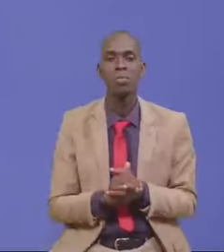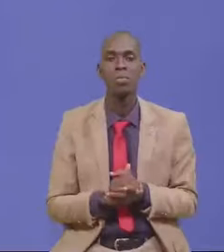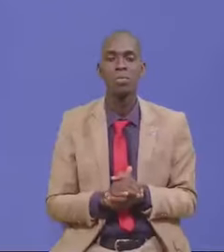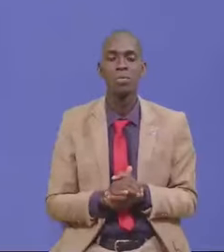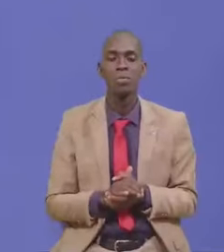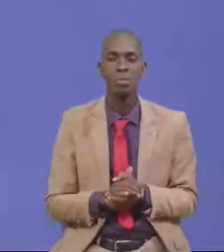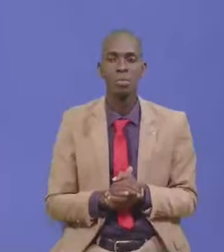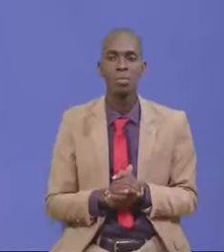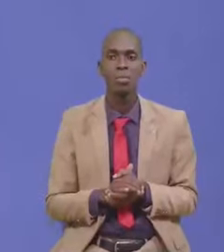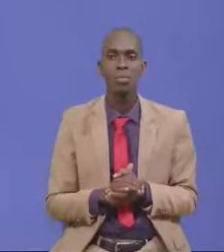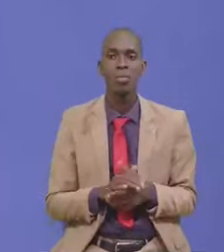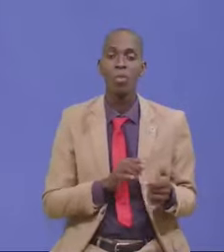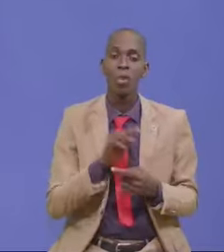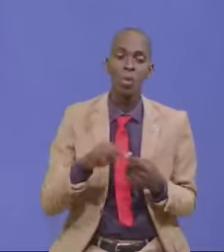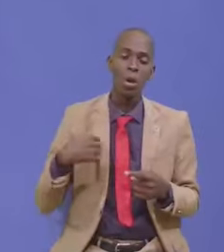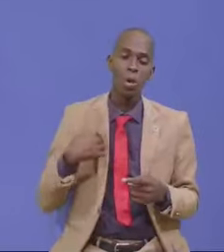Quand nous serons au ciel,